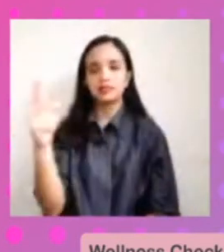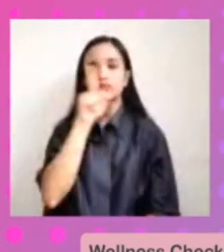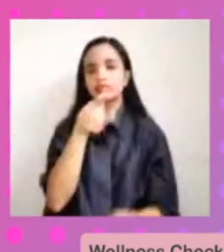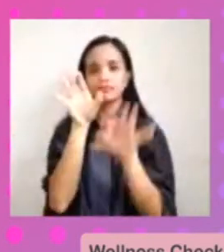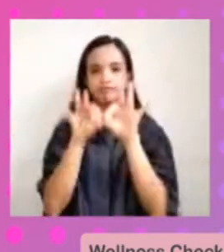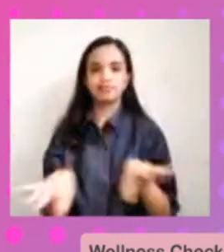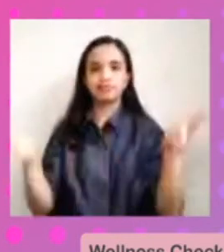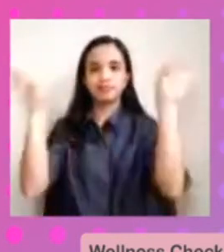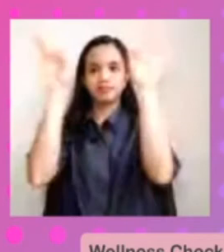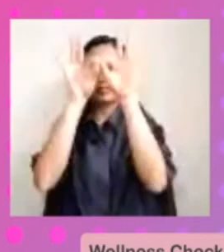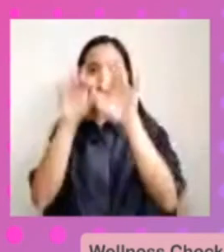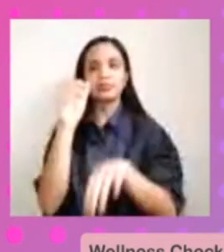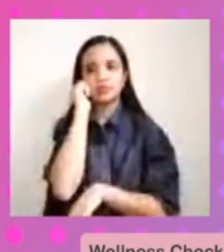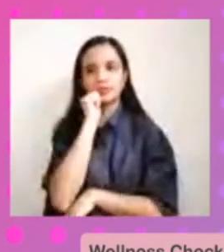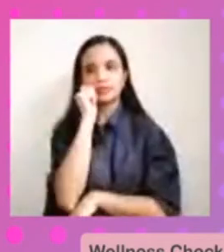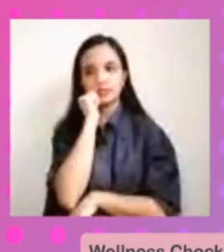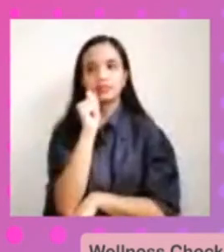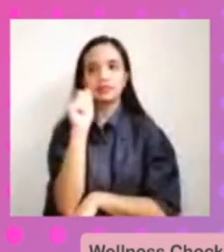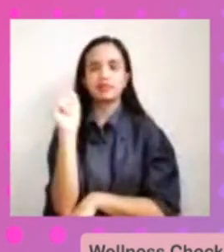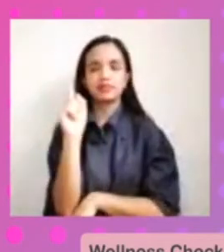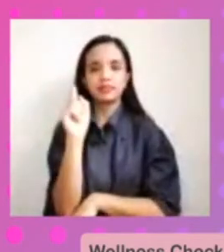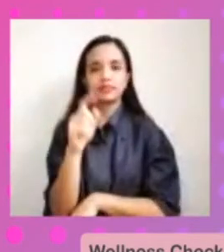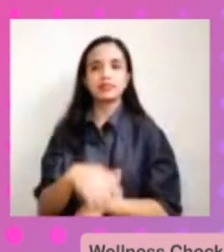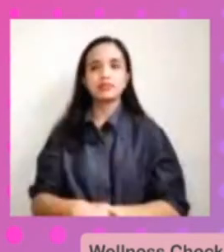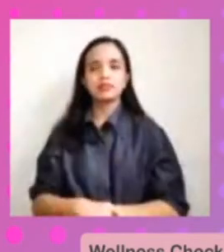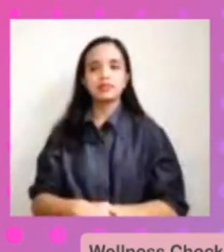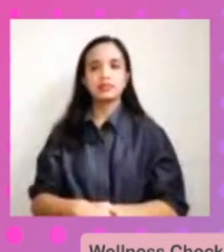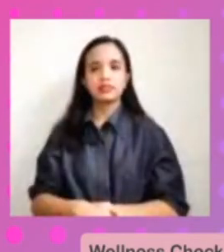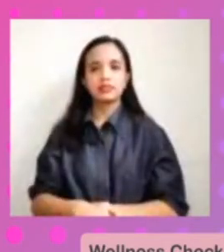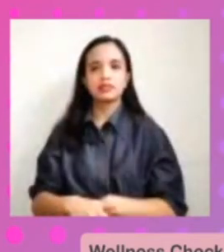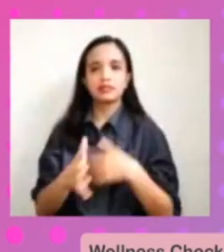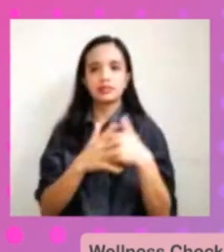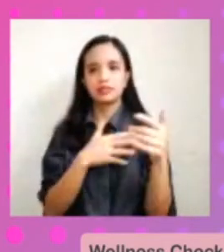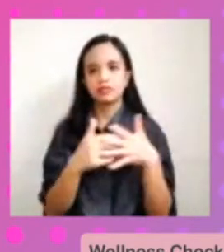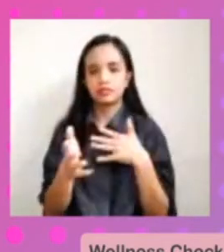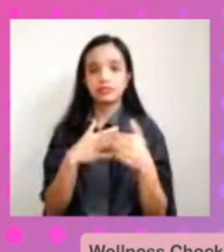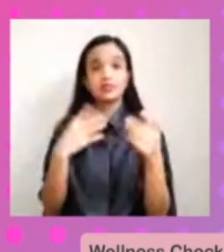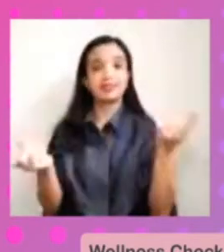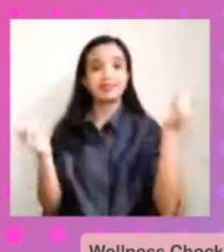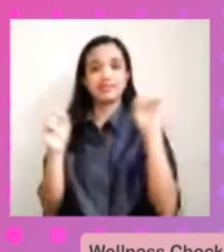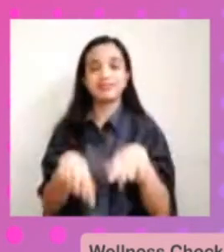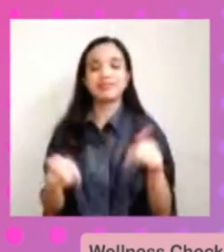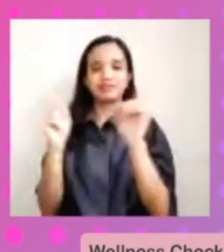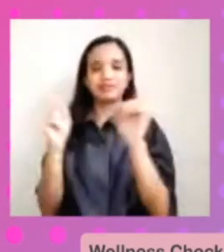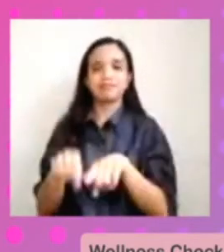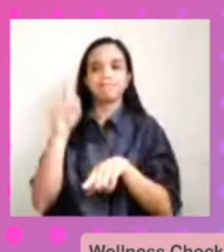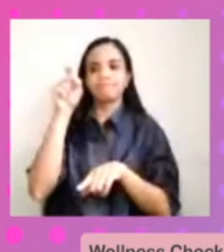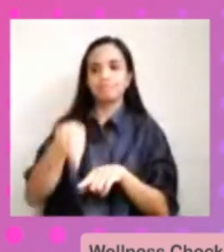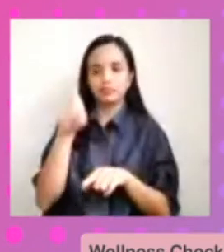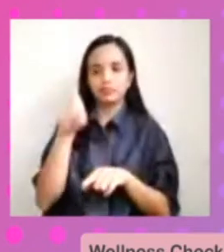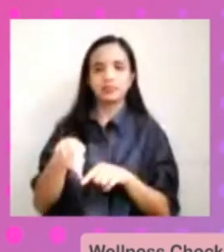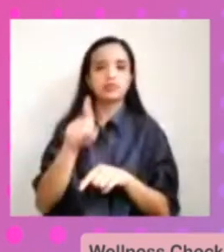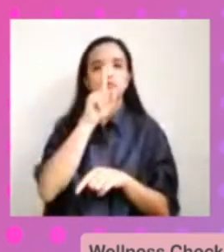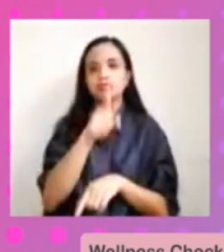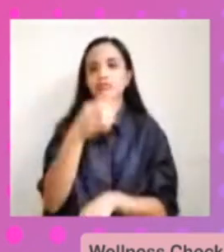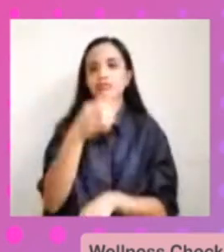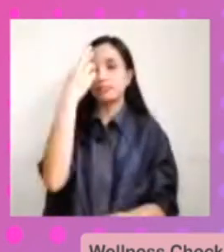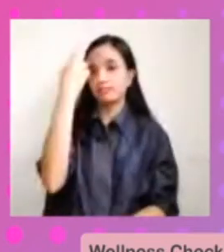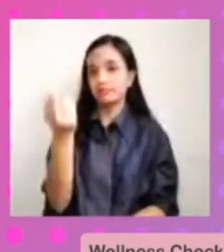also enhances the mind. And yung kailangan din natin para yung body natin ay maging